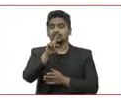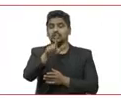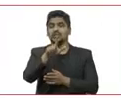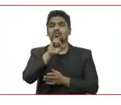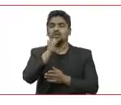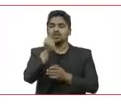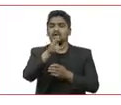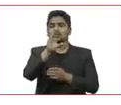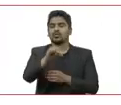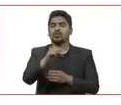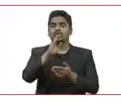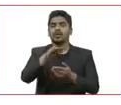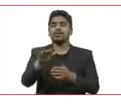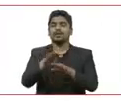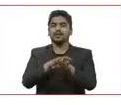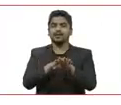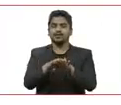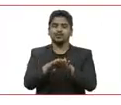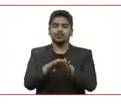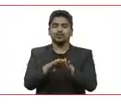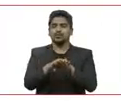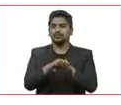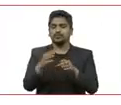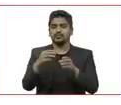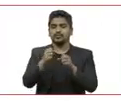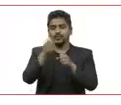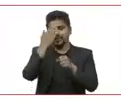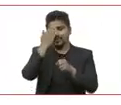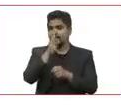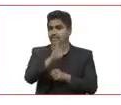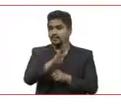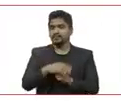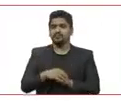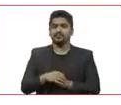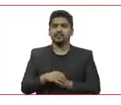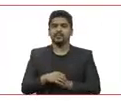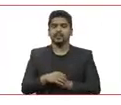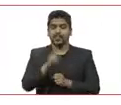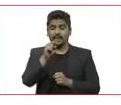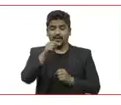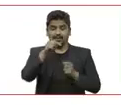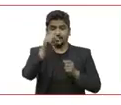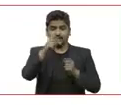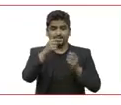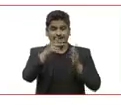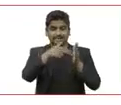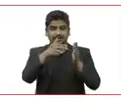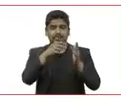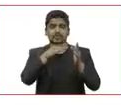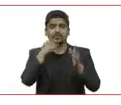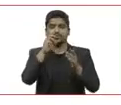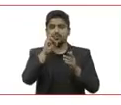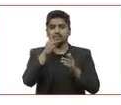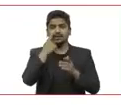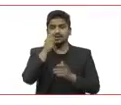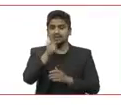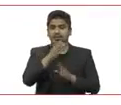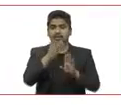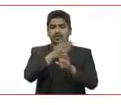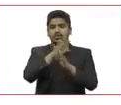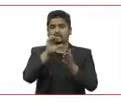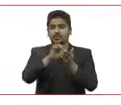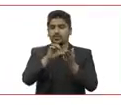उमेरका बालबालिका किशोर किशोरीहरू सङ्क्रमित हुनुहुन्छ। यो तलको चित्रमा चाहिँ हामी मृत्युदर देख्न सक्छौँ, जुन हाम्रो अघिल्लो